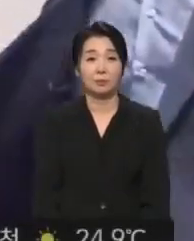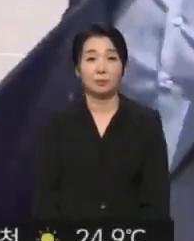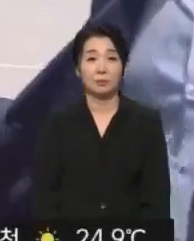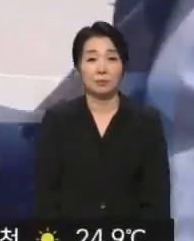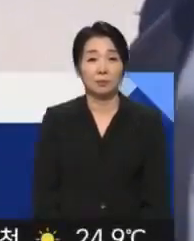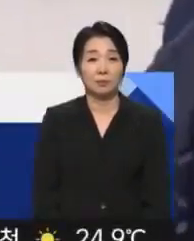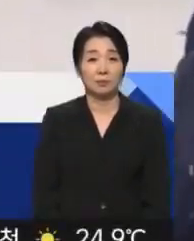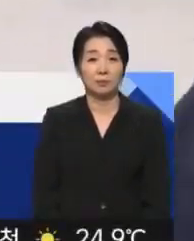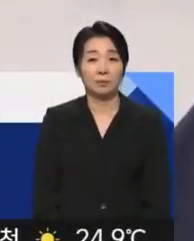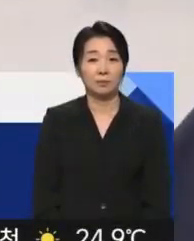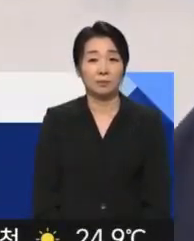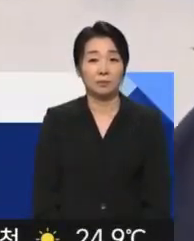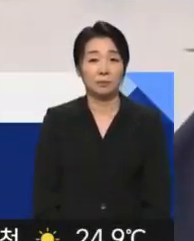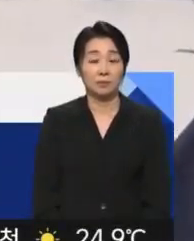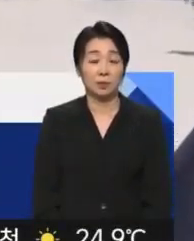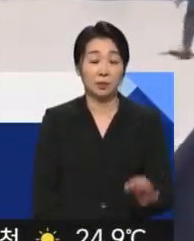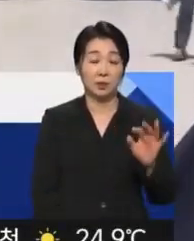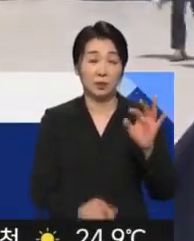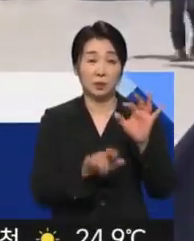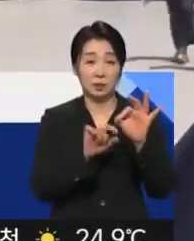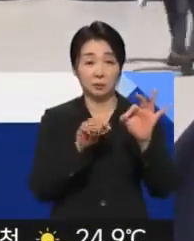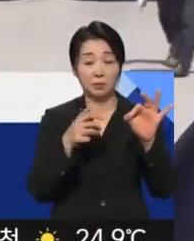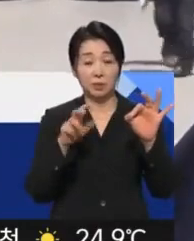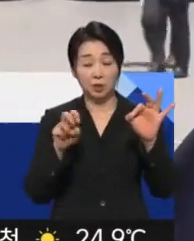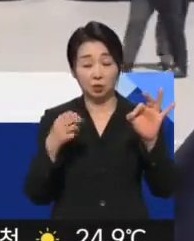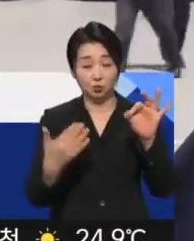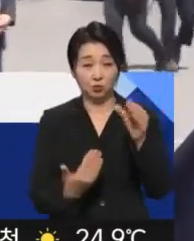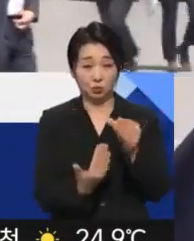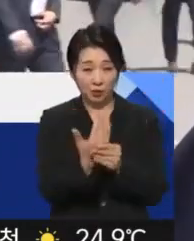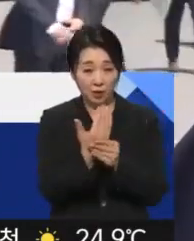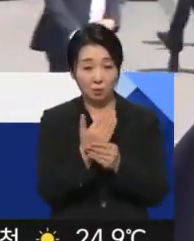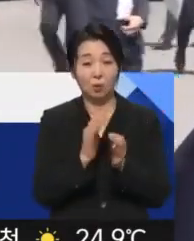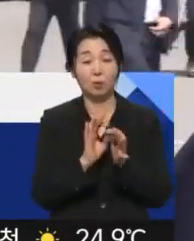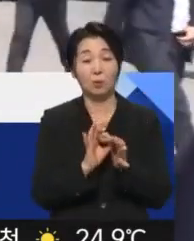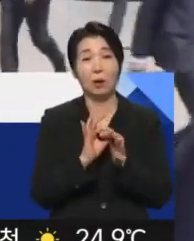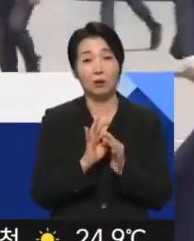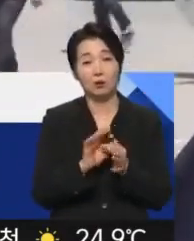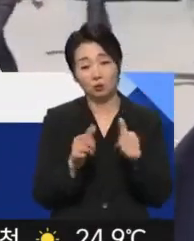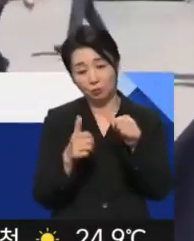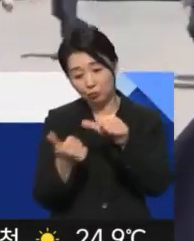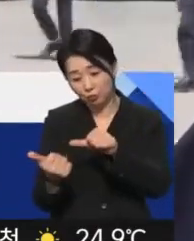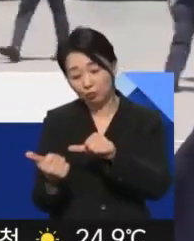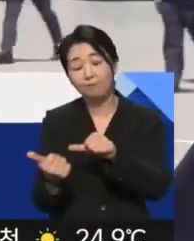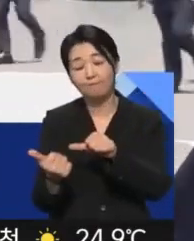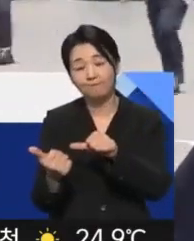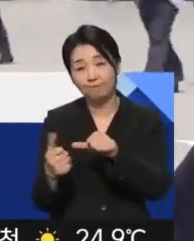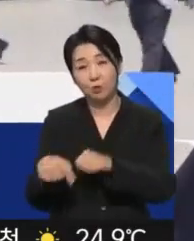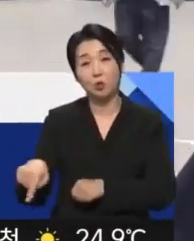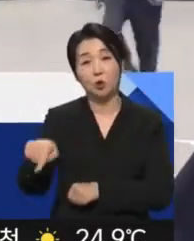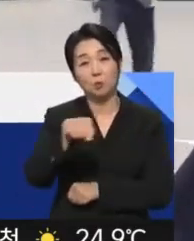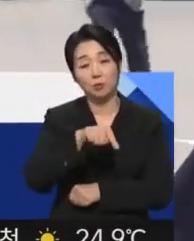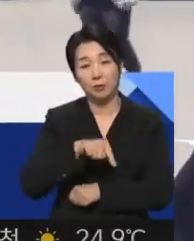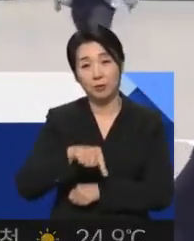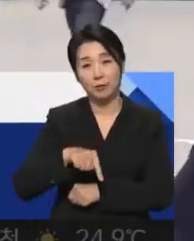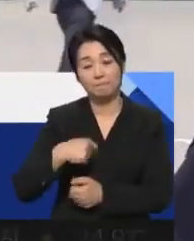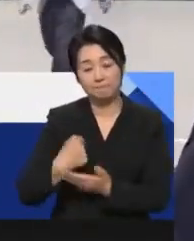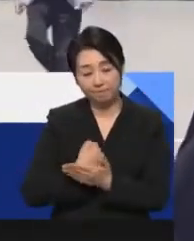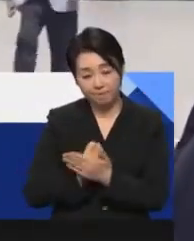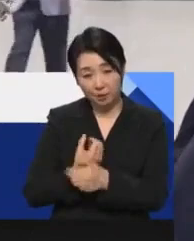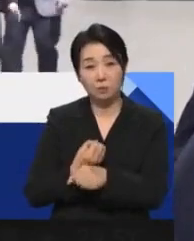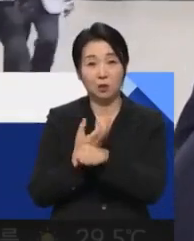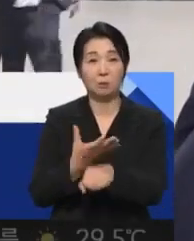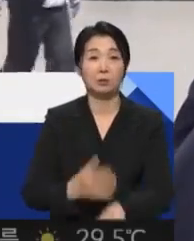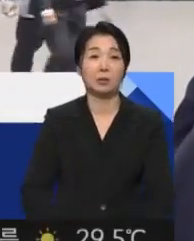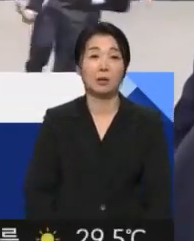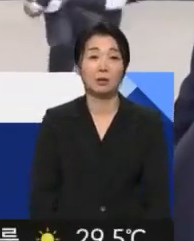먼저 12구 참사로 인해서 유명을 달리하신 고인들의 명복을 빕니다. 그리고